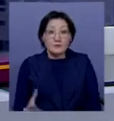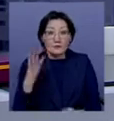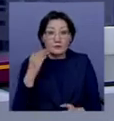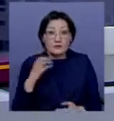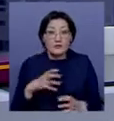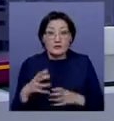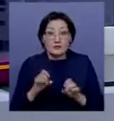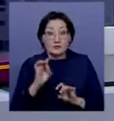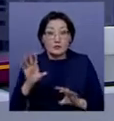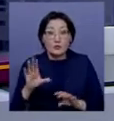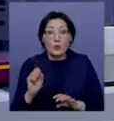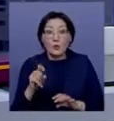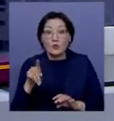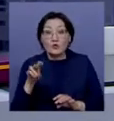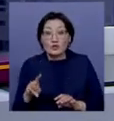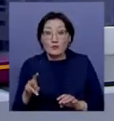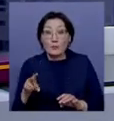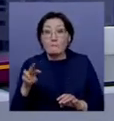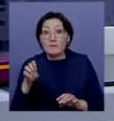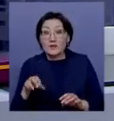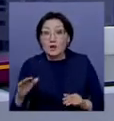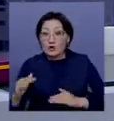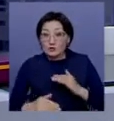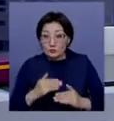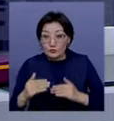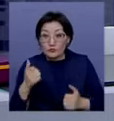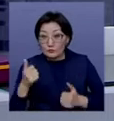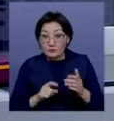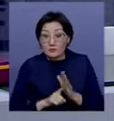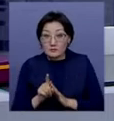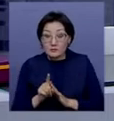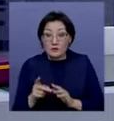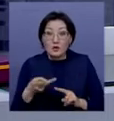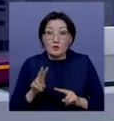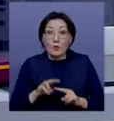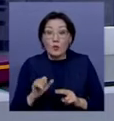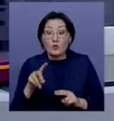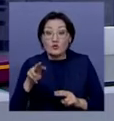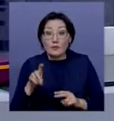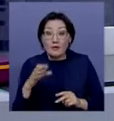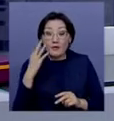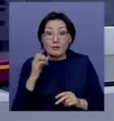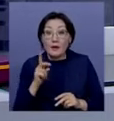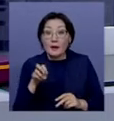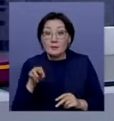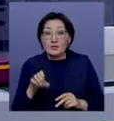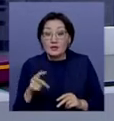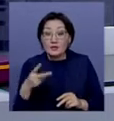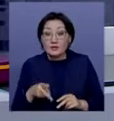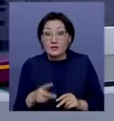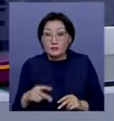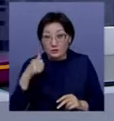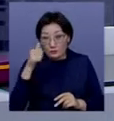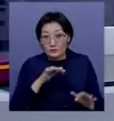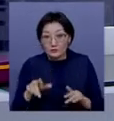Алматыда әлемге әйгілі Ocean Man спорты жүзу сайысы бастау алмақ. Осы орайда бүгін Ocean Man Алматы Қапшағай 2020 атты